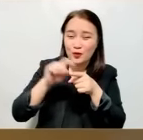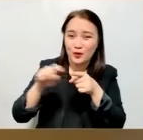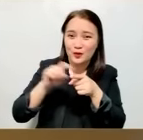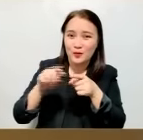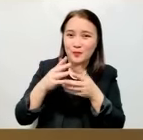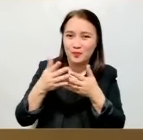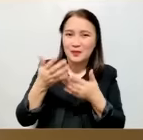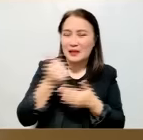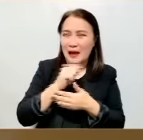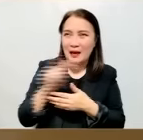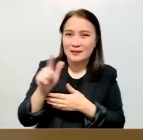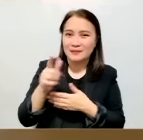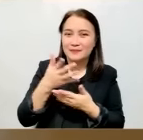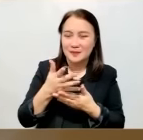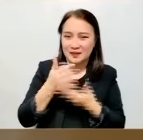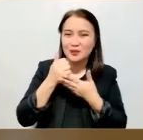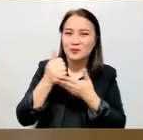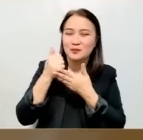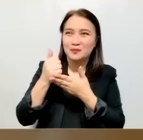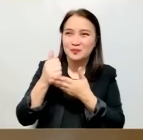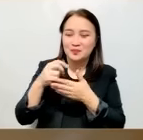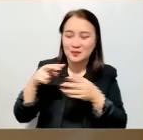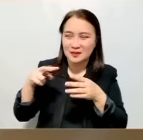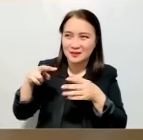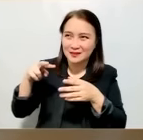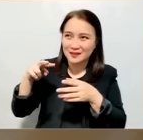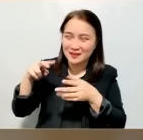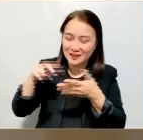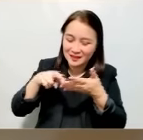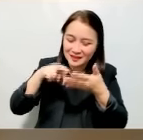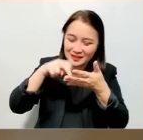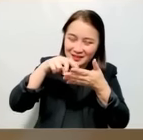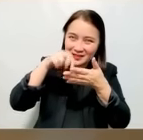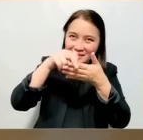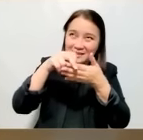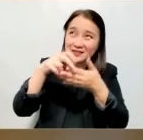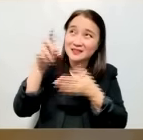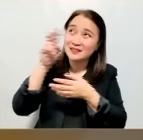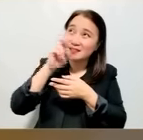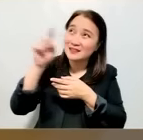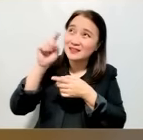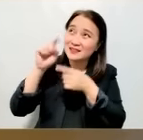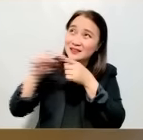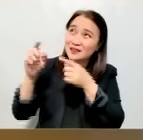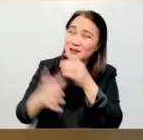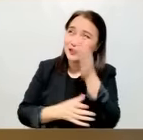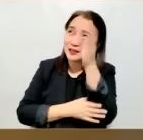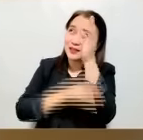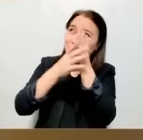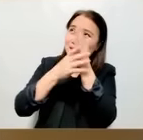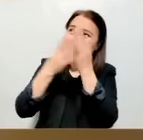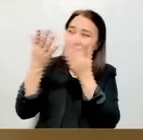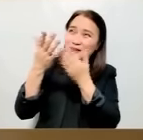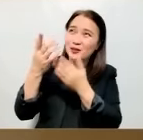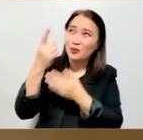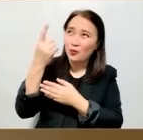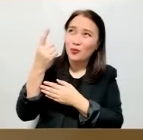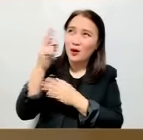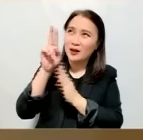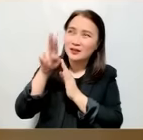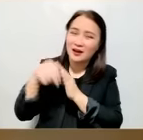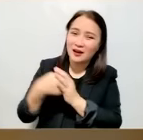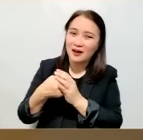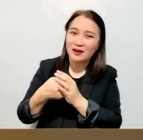rescuer. Gamit ang hagdan, inakyat ng kawani ng Veco ang poste. Inabot ng isang oras ang pagkuha sa sawa. Nang